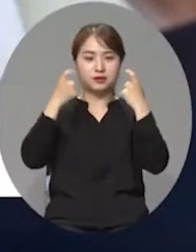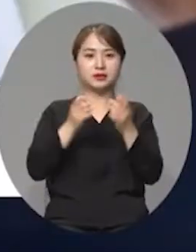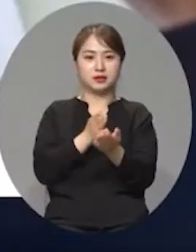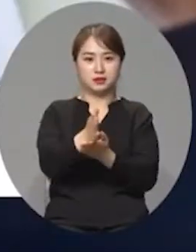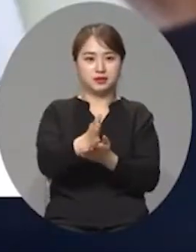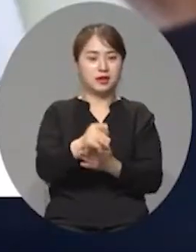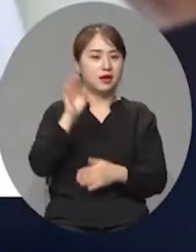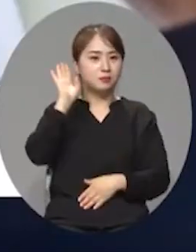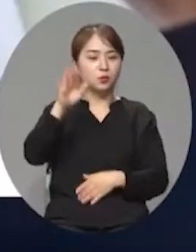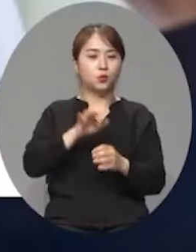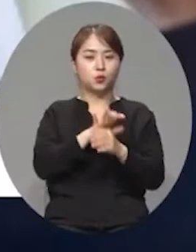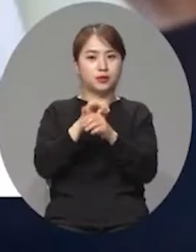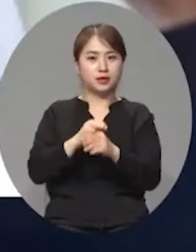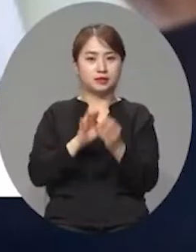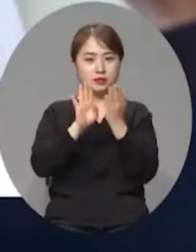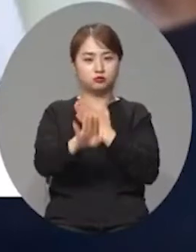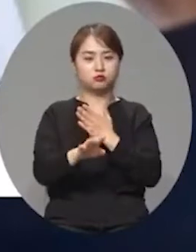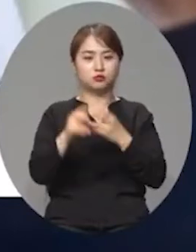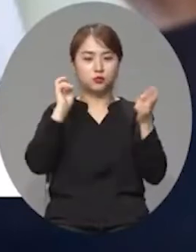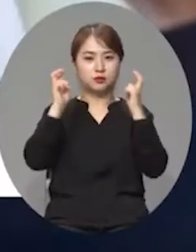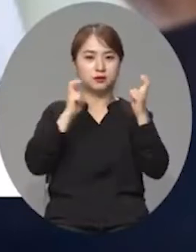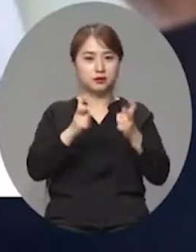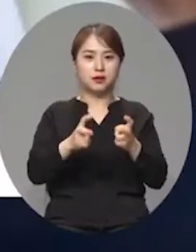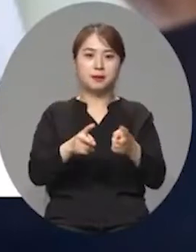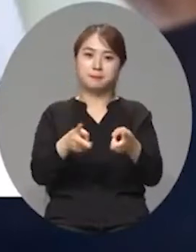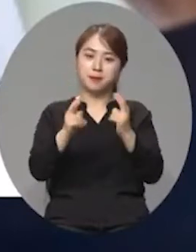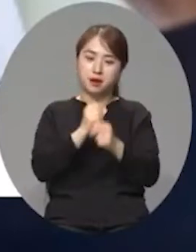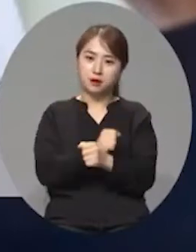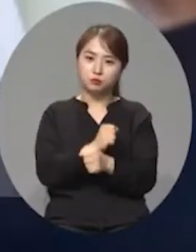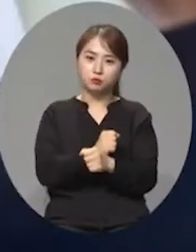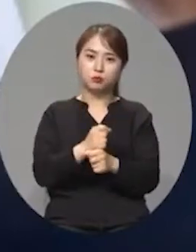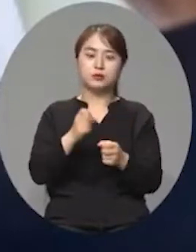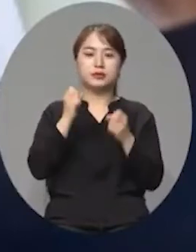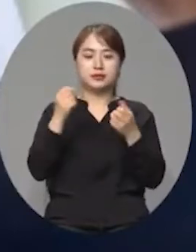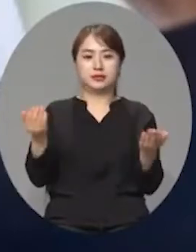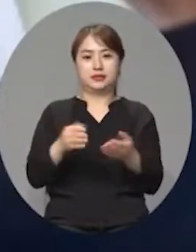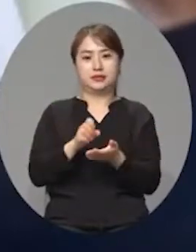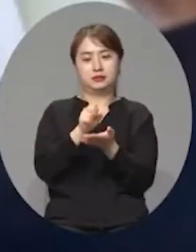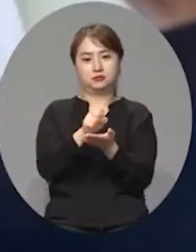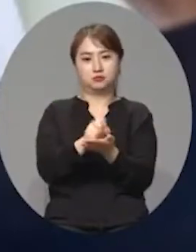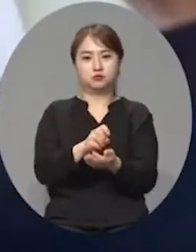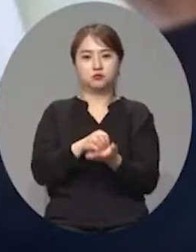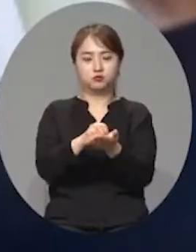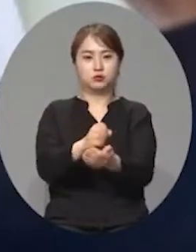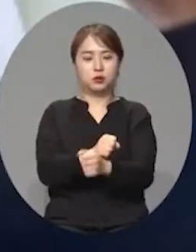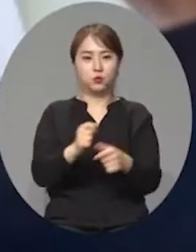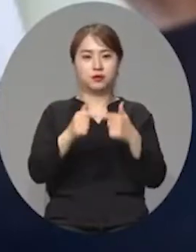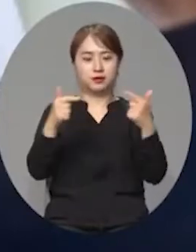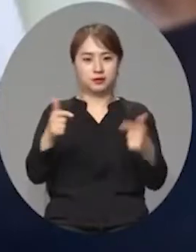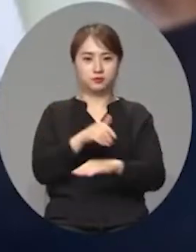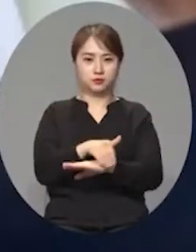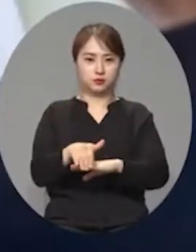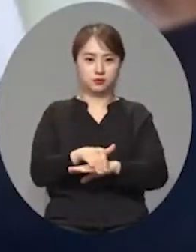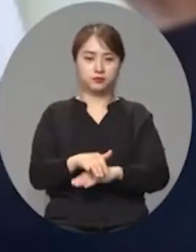회복의 대비해 기업과의 관계를 강화하고 취업 기회를 확대하고자 행사를 마련했습니다